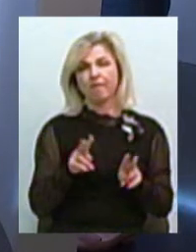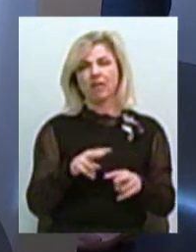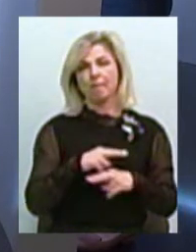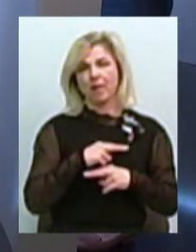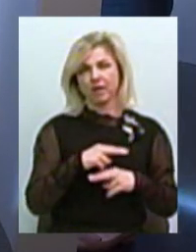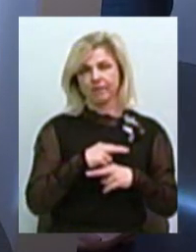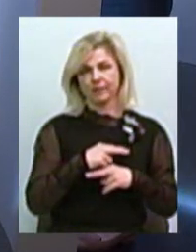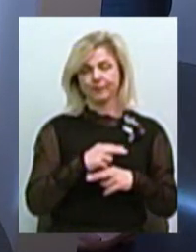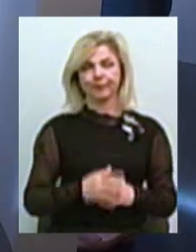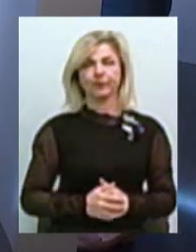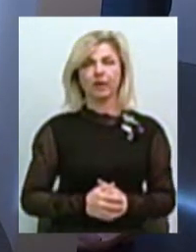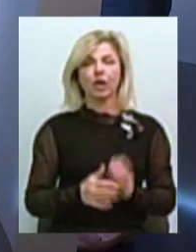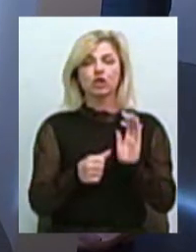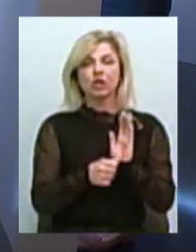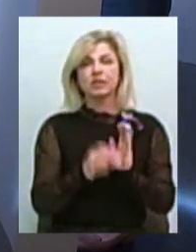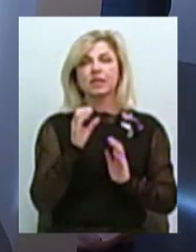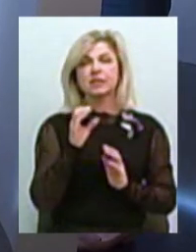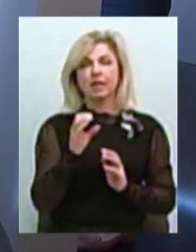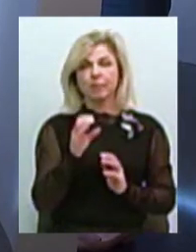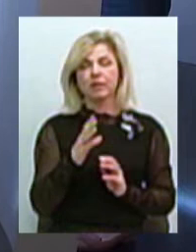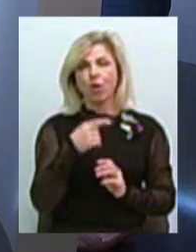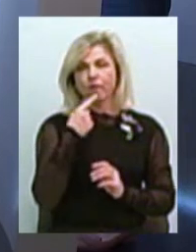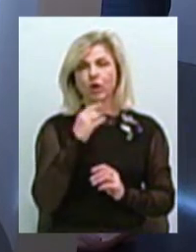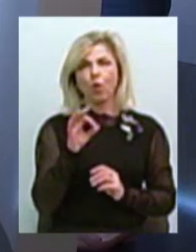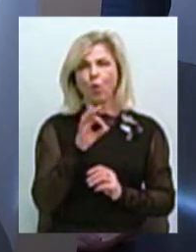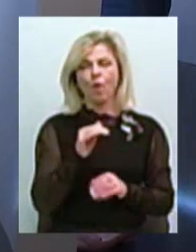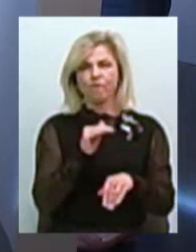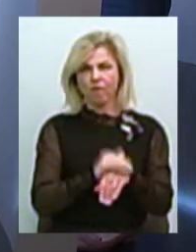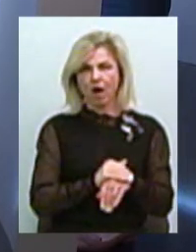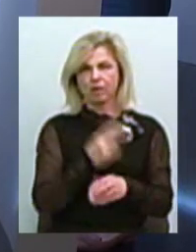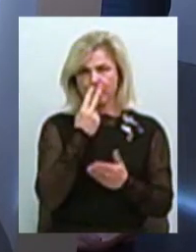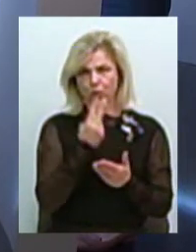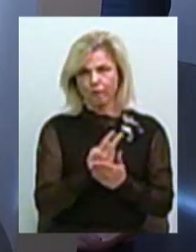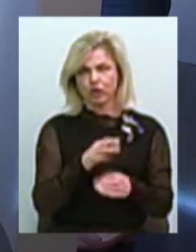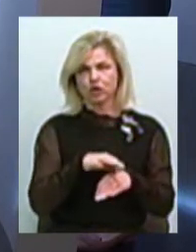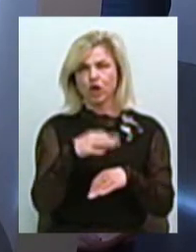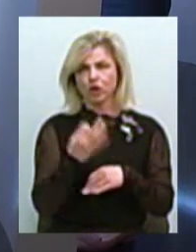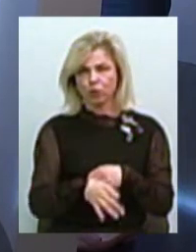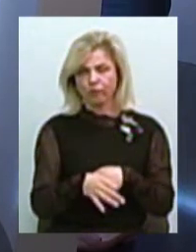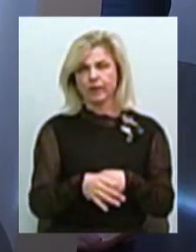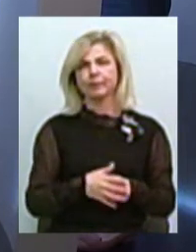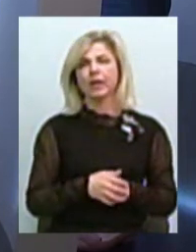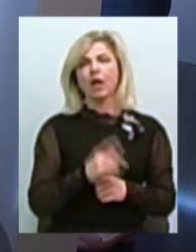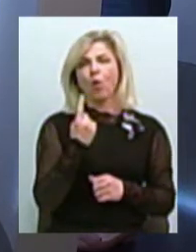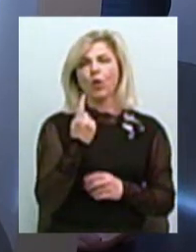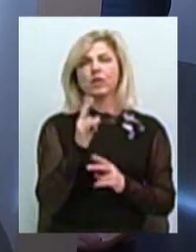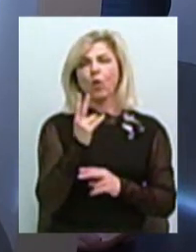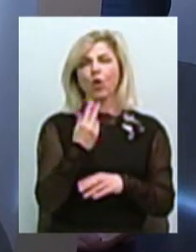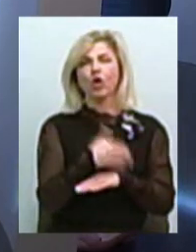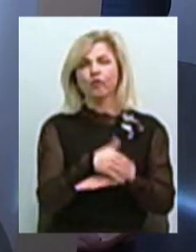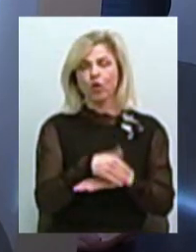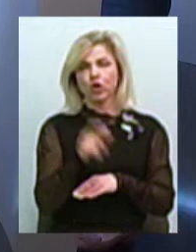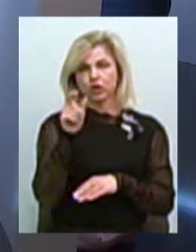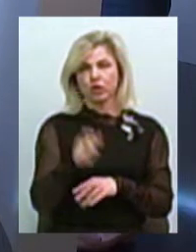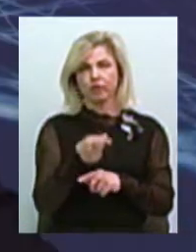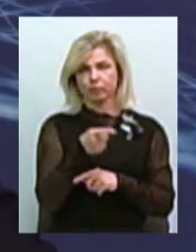6 серпня в цій студії ми говорили про факт прояву жорстокості. В одному з миколаївських дворів чоловік застрелив кота